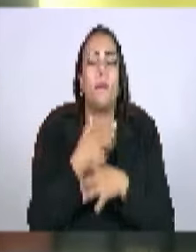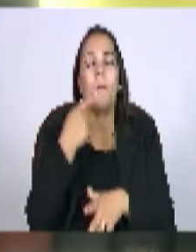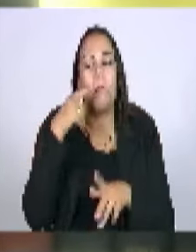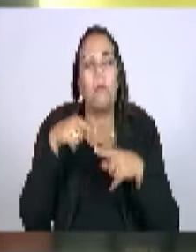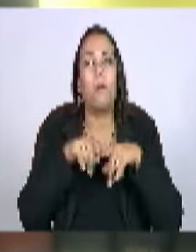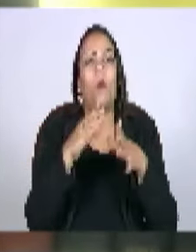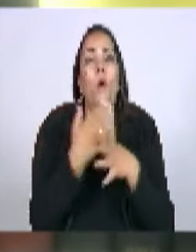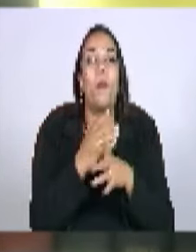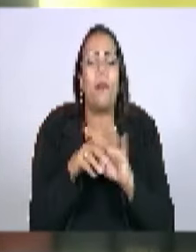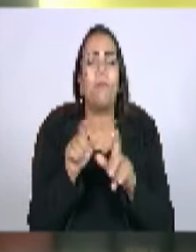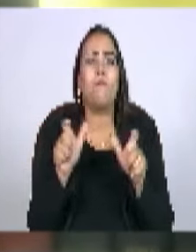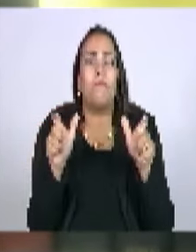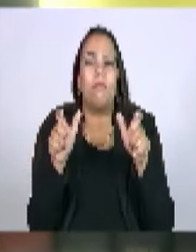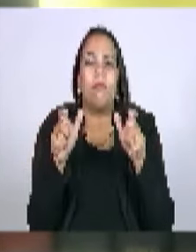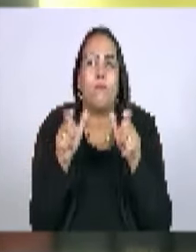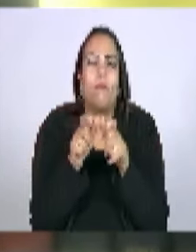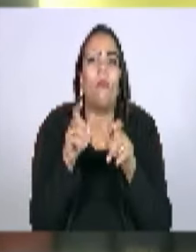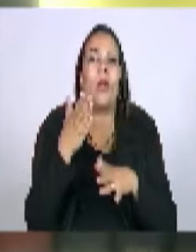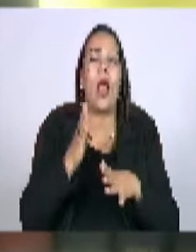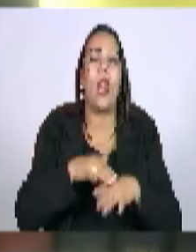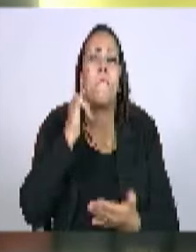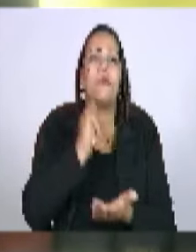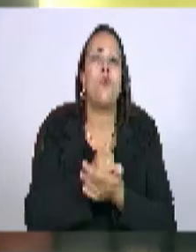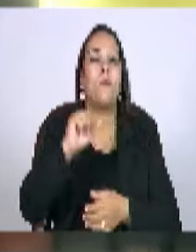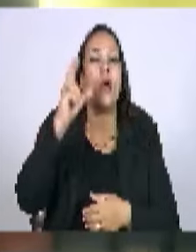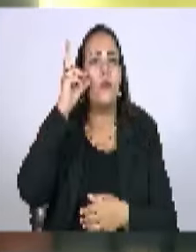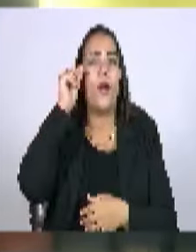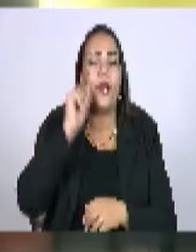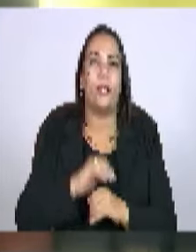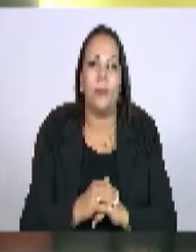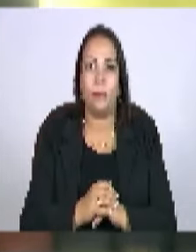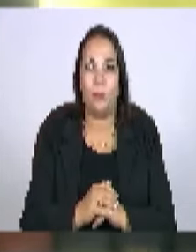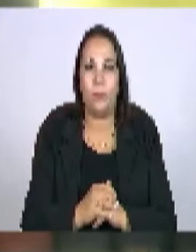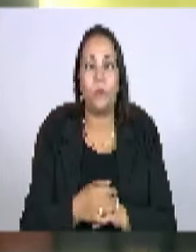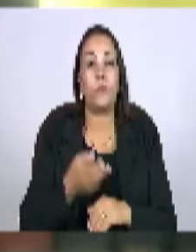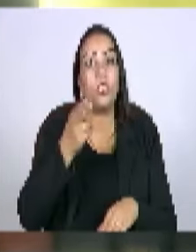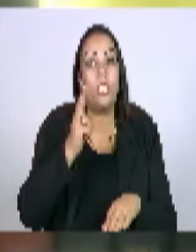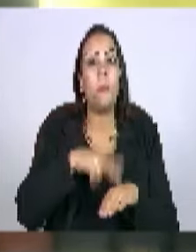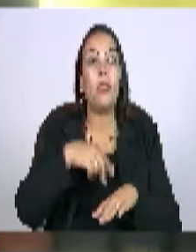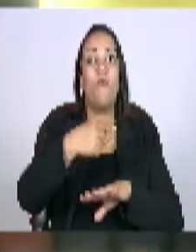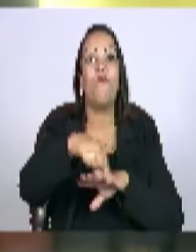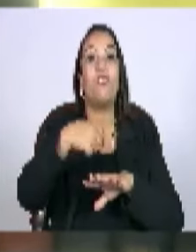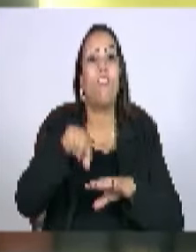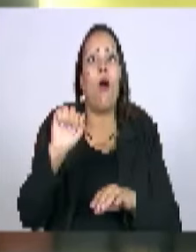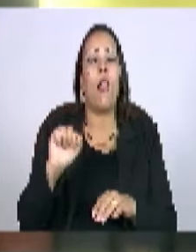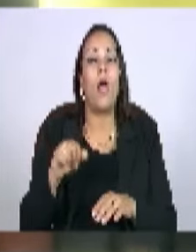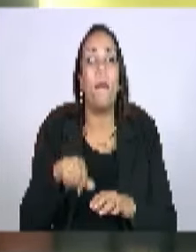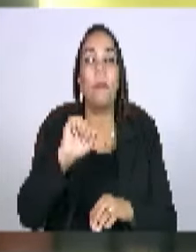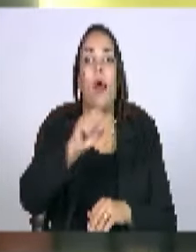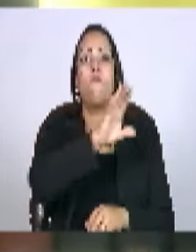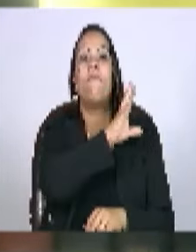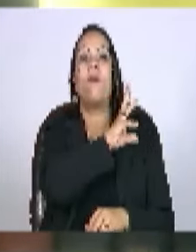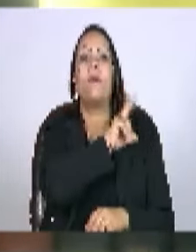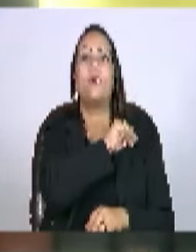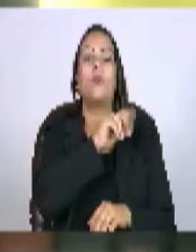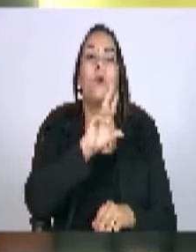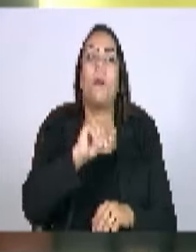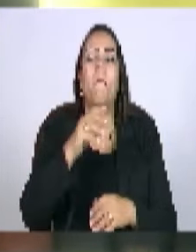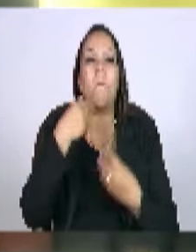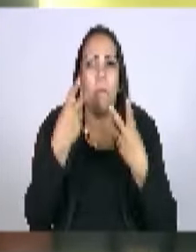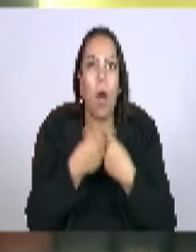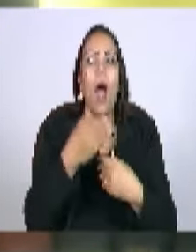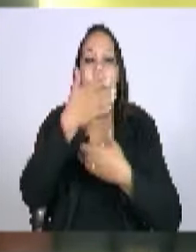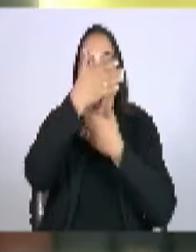وبتضييق الخناق على قاده اسرائيل وايضا الفصائل الفلسطينيه وبالتاكيد